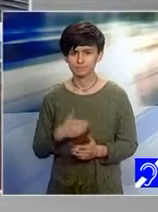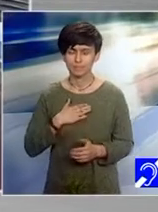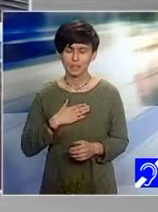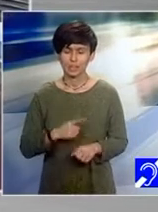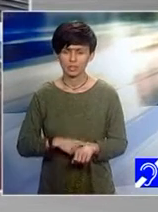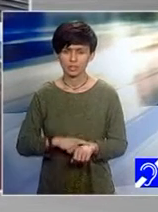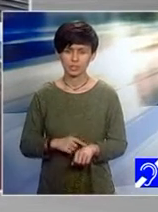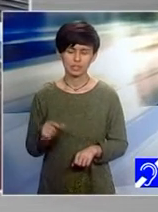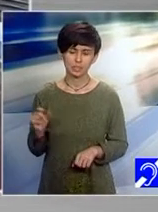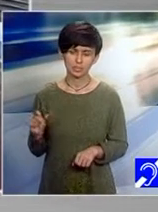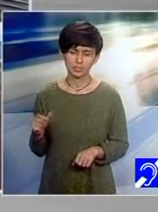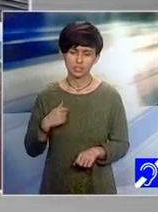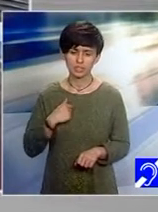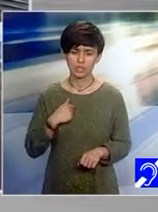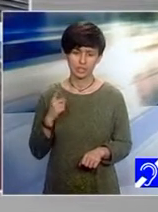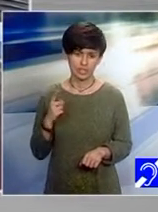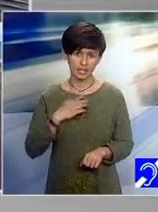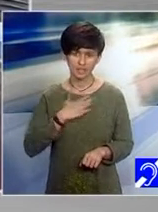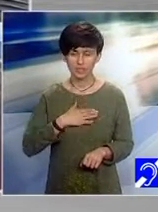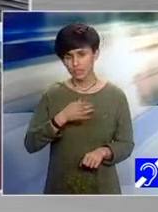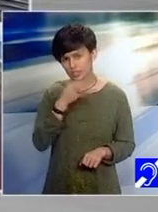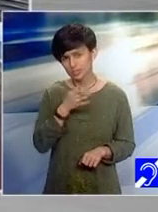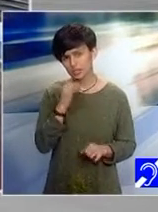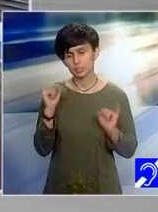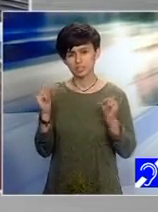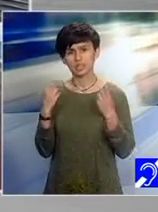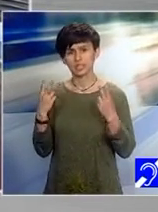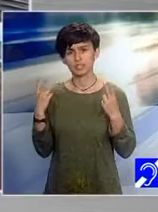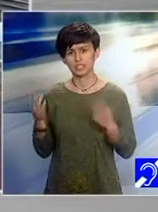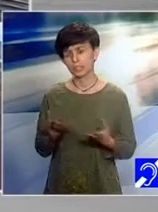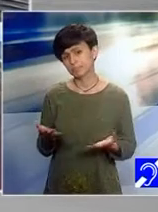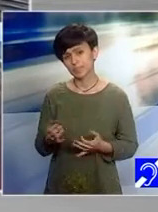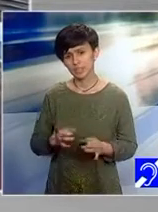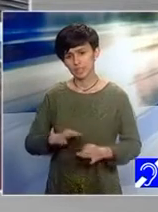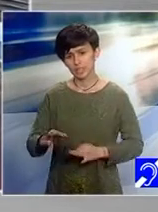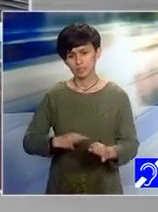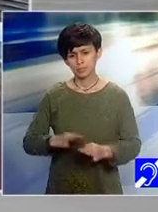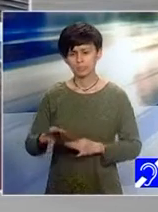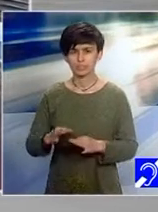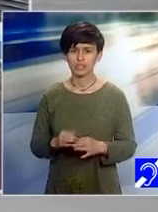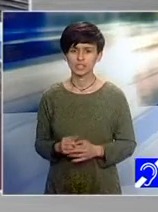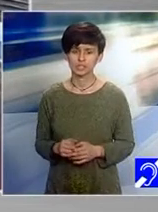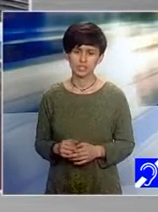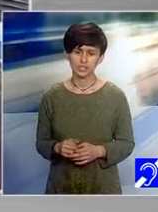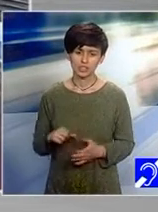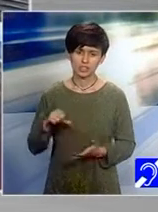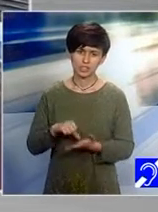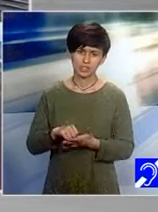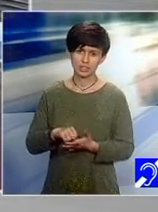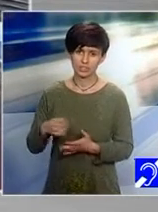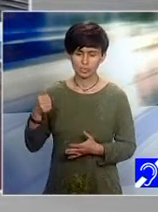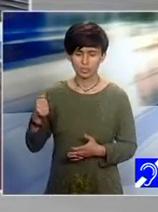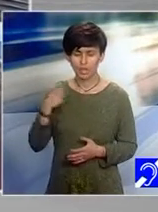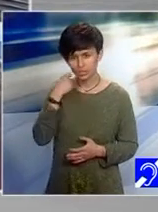foarte pe scurt să ne spuneți, doamna Steib, despre evenimentele pe care le plănuiți în cadrul filialei pe parcursul